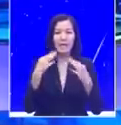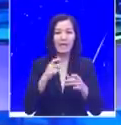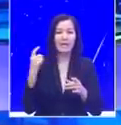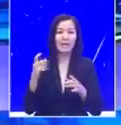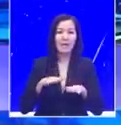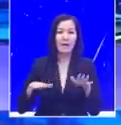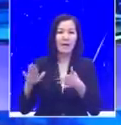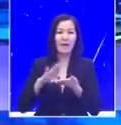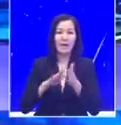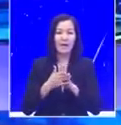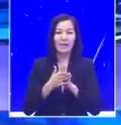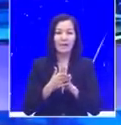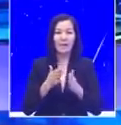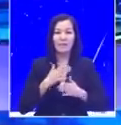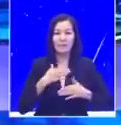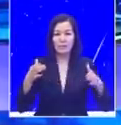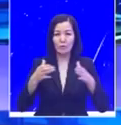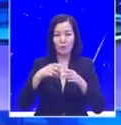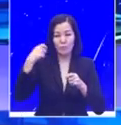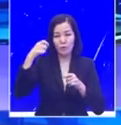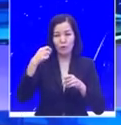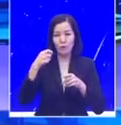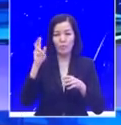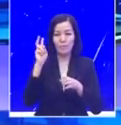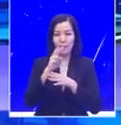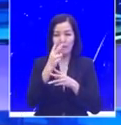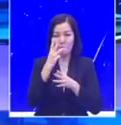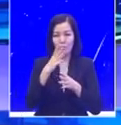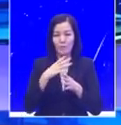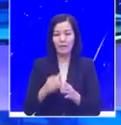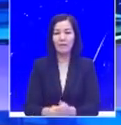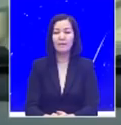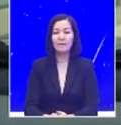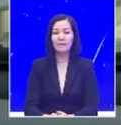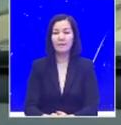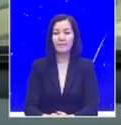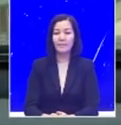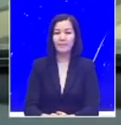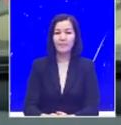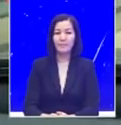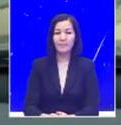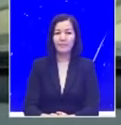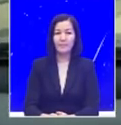аймақта ахуалды мамандармен тілшіміз Кәмшат Мұхамеджан көріп қайтты.